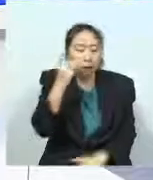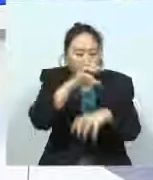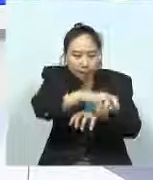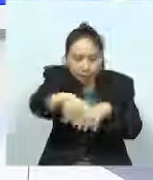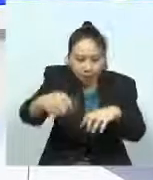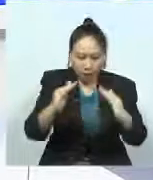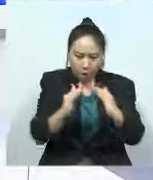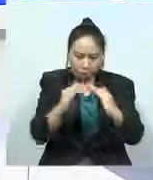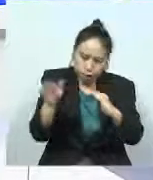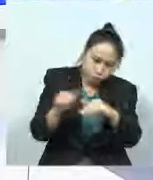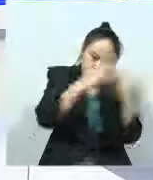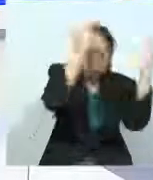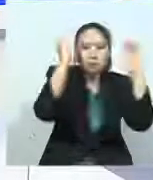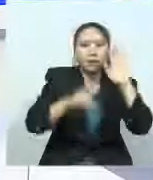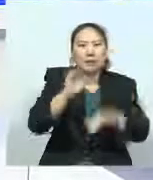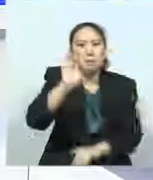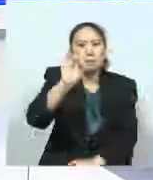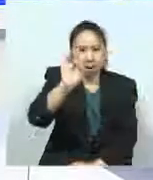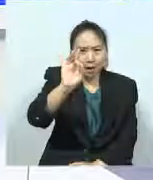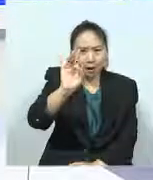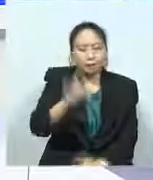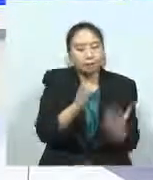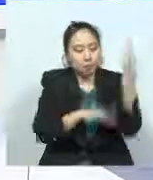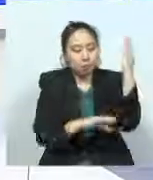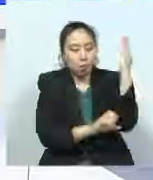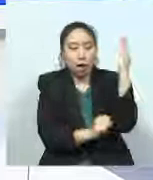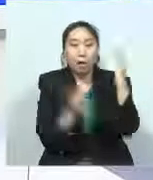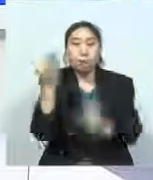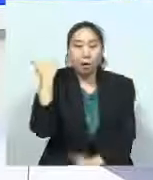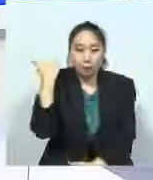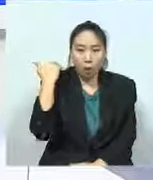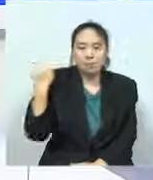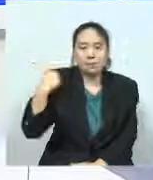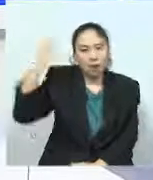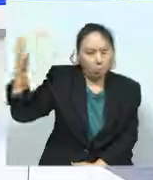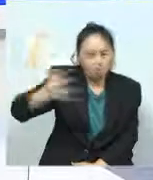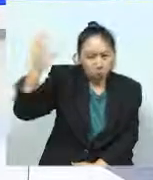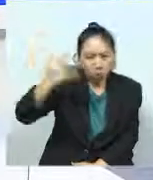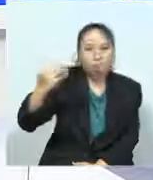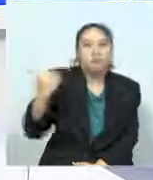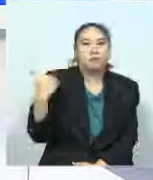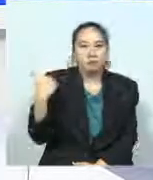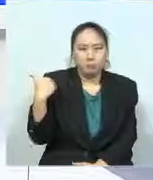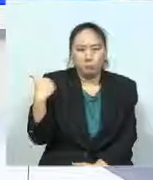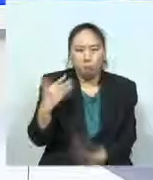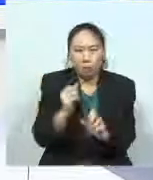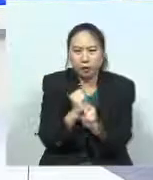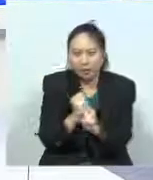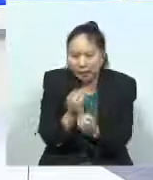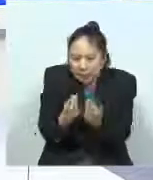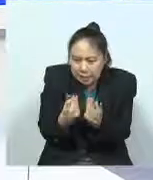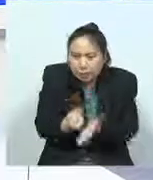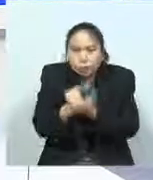าชนก็เสียหายไป8หลังคาเรือนค่ะส่วนที่สงขลาเมื่อวานนี้นะคะมีวาตภัยเกิดขึ้นเจ้าหน้าที่ก็เร่งลงพื้น